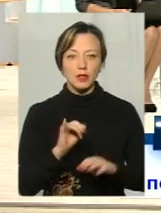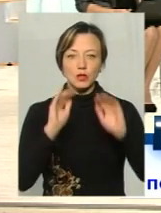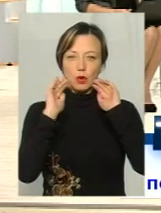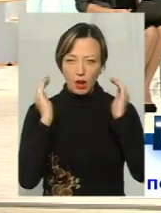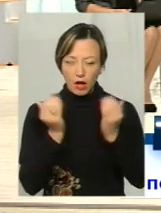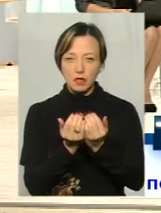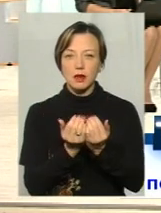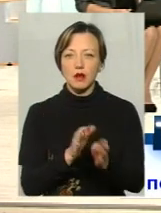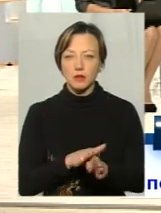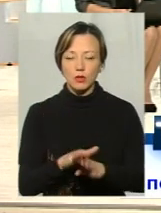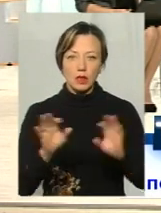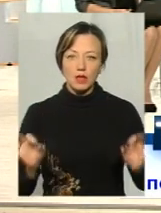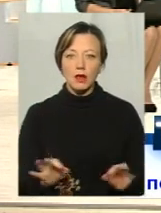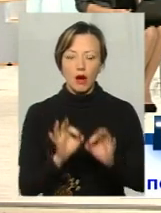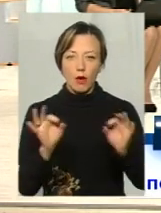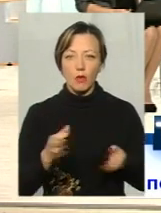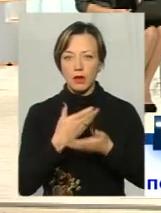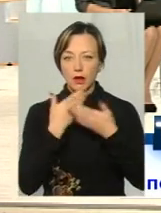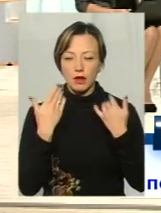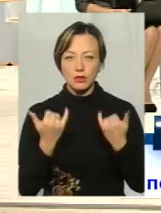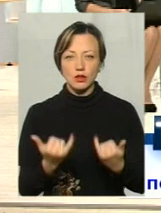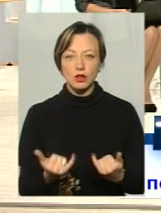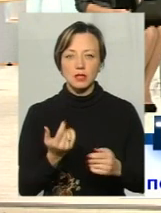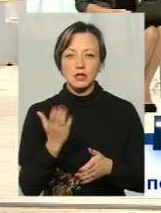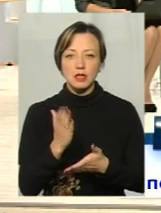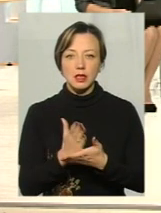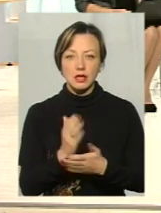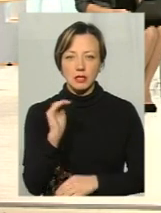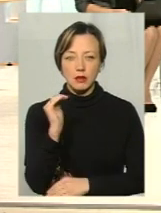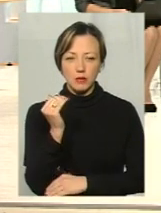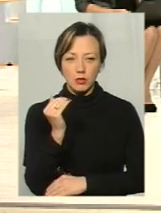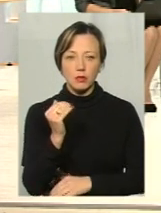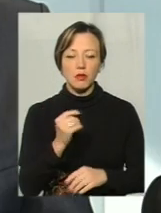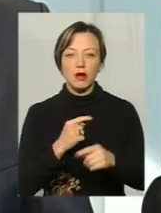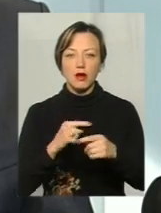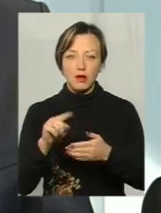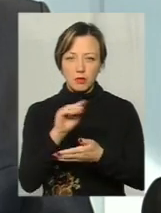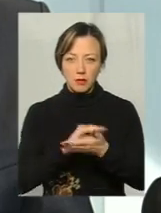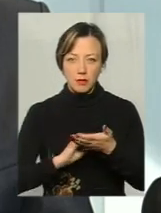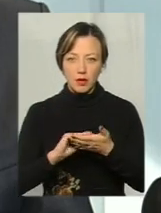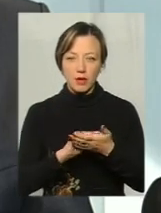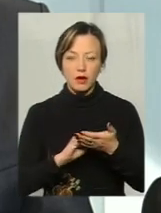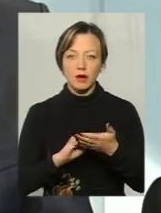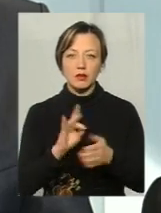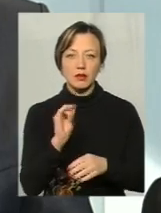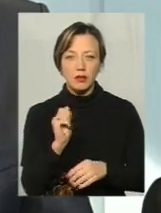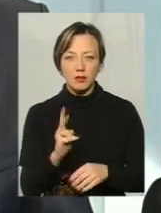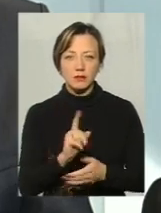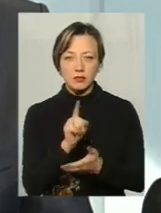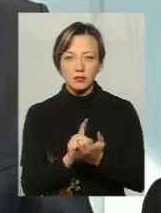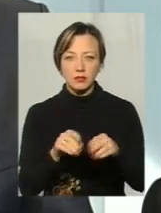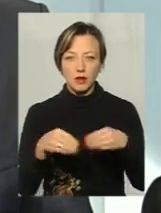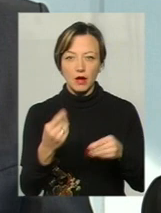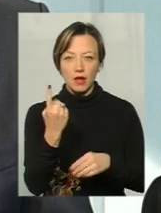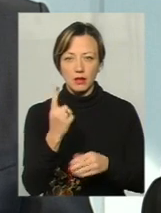изоляции абсолютно никакой нету. Допустим, сейчас у нас есть ребенок с рецидивом лимфобластного лейкоза, мы ему обязаны предоставить